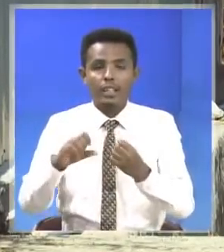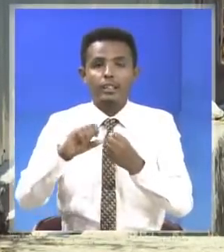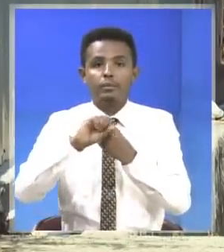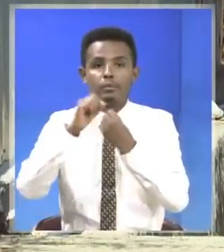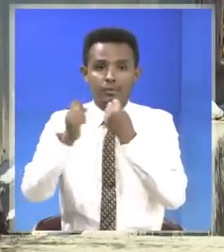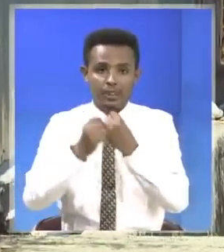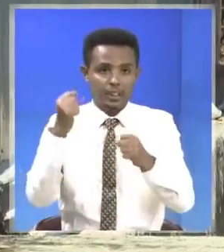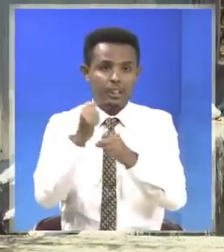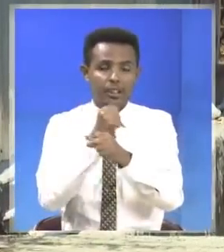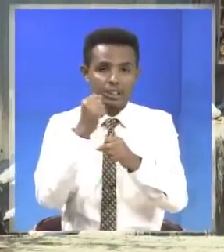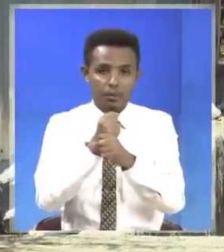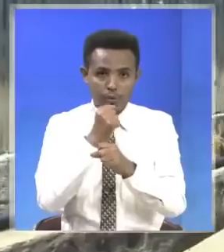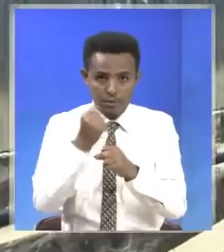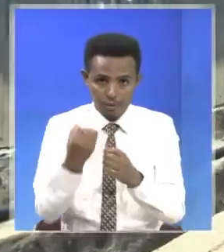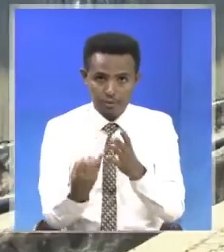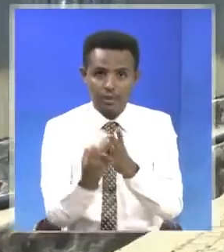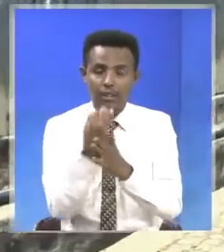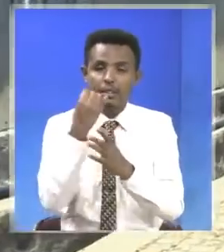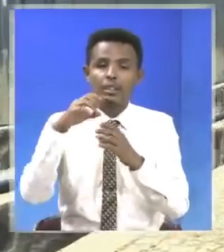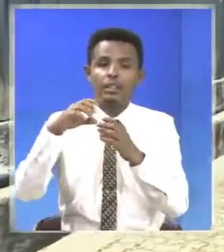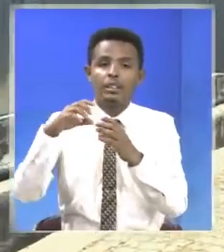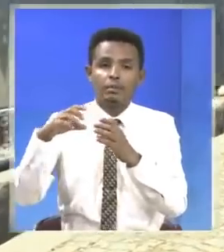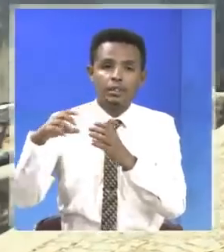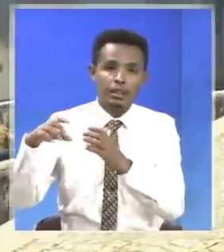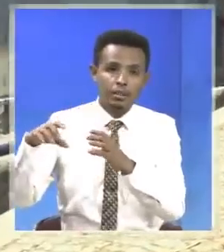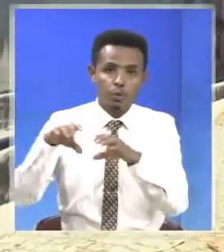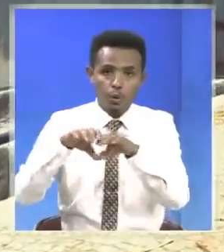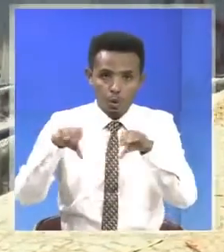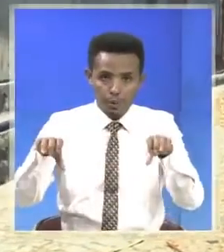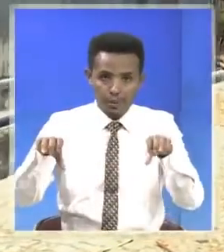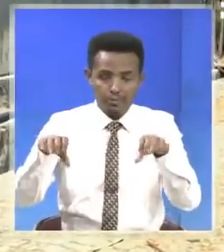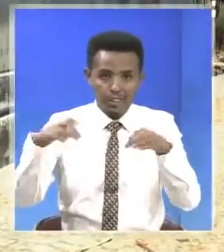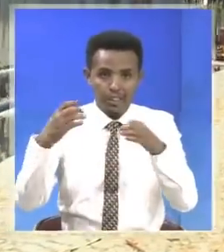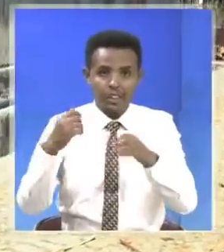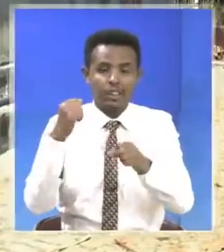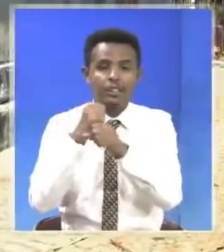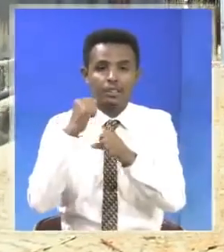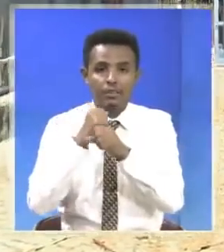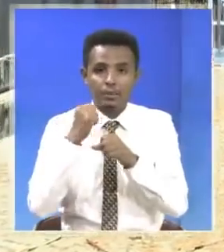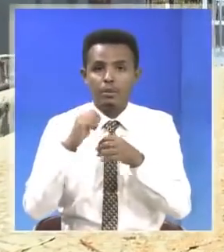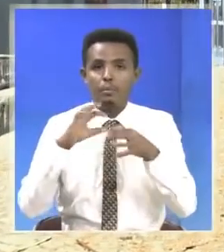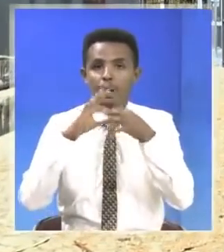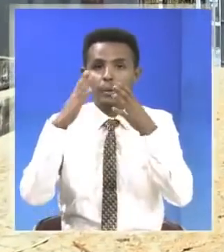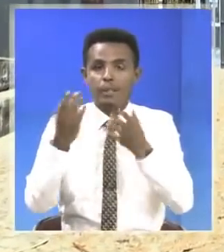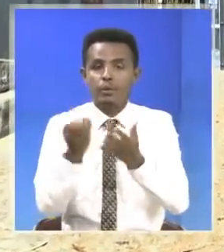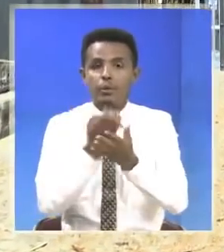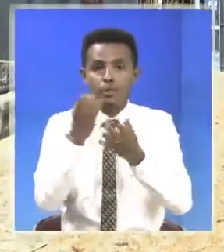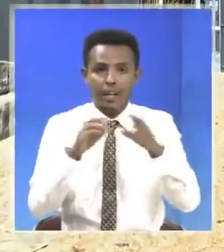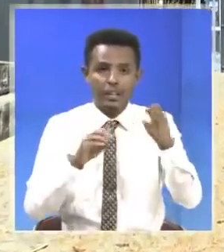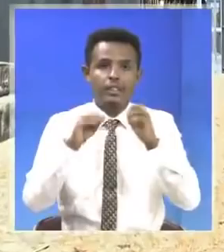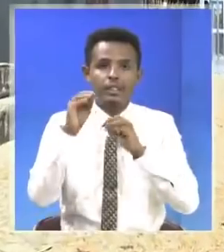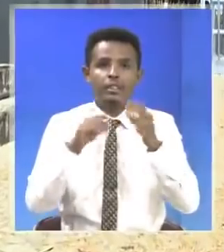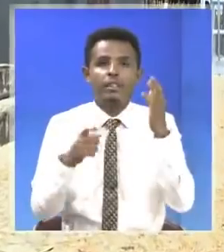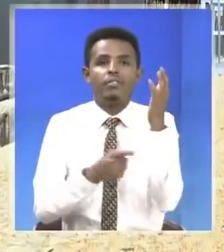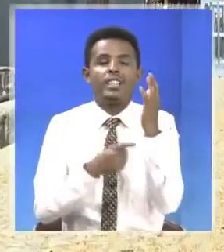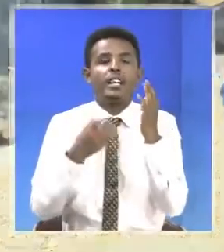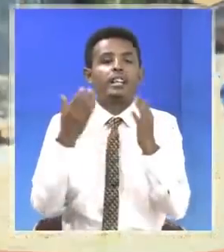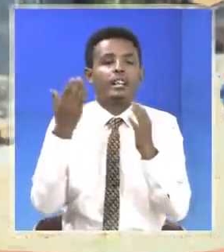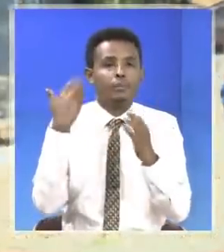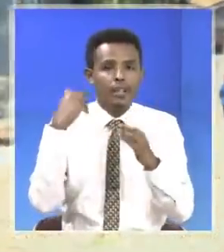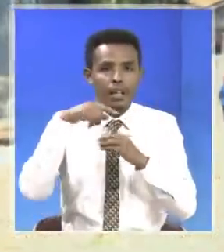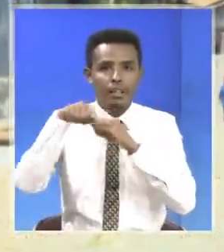ድንጋይ ንጣፍ መንገድና የጎርፍ ማፋሰሻ ቦይ ስራዎች አስቀድሞ ለነዋሪዎች ማህበራዊና ኢኮኖሚያዊ እንቅስቃሴዎች ፈታኝ ነበር አካባቢ